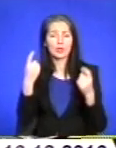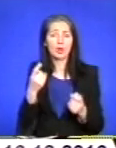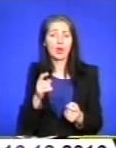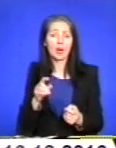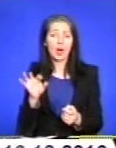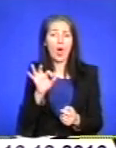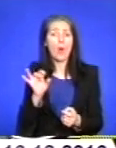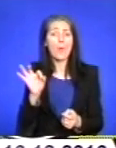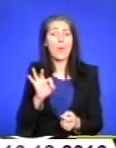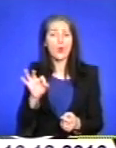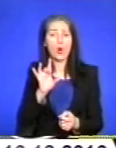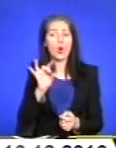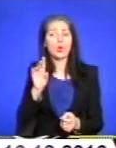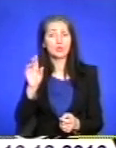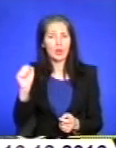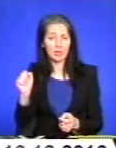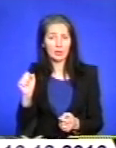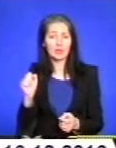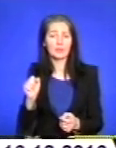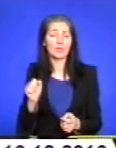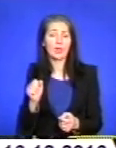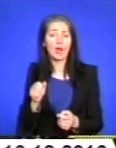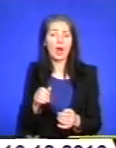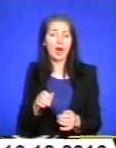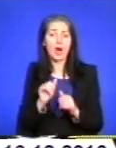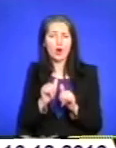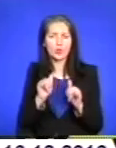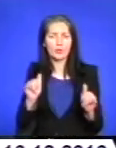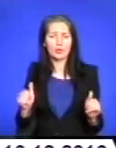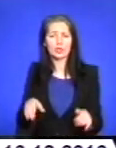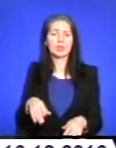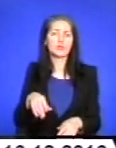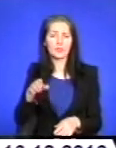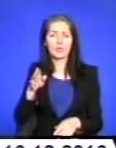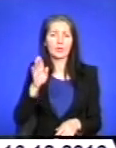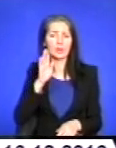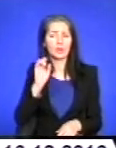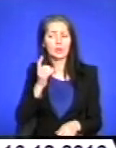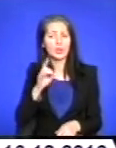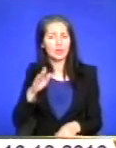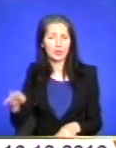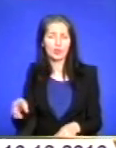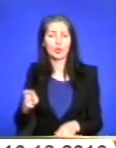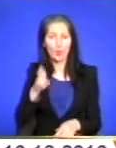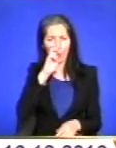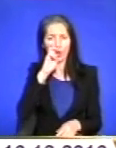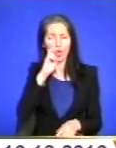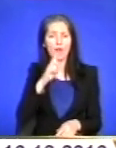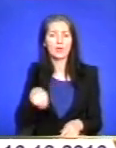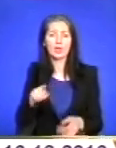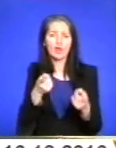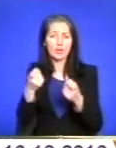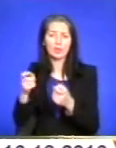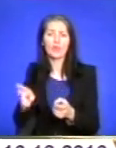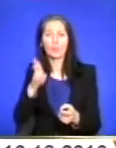особи, звідництві для розпусти, розповсюдженні дитячої порнографії та втягненні у проституцію. Суд виніс ухвалу про